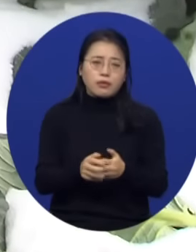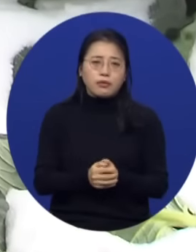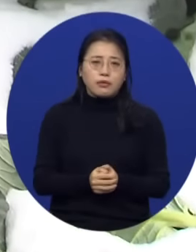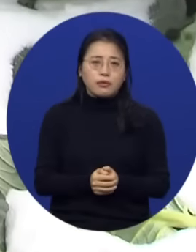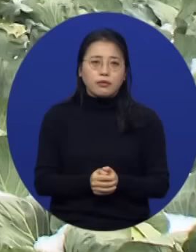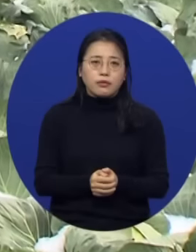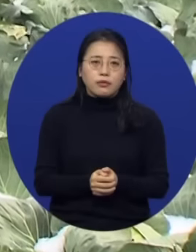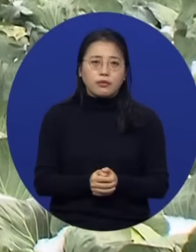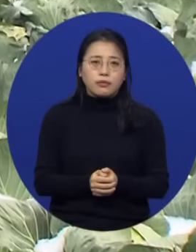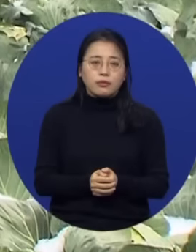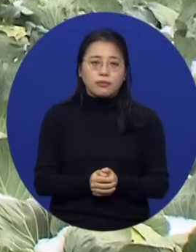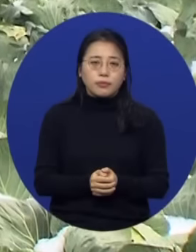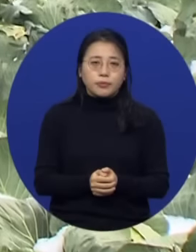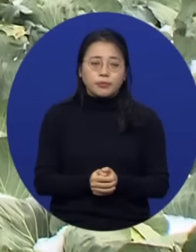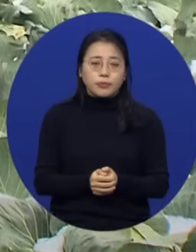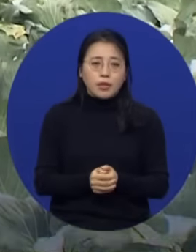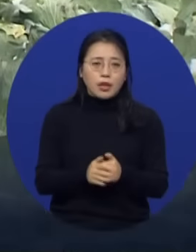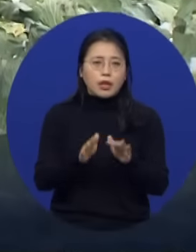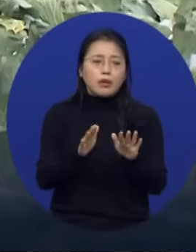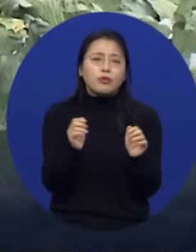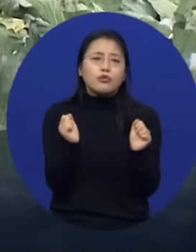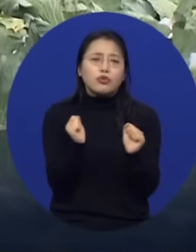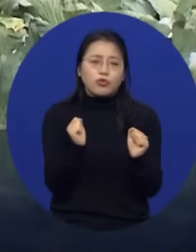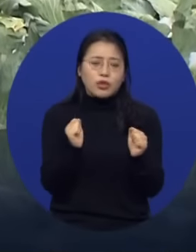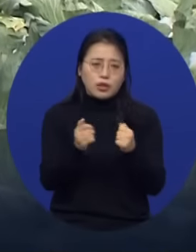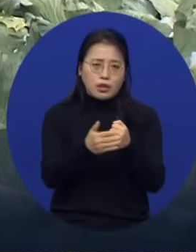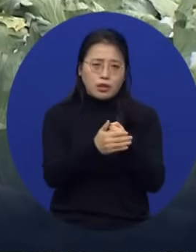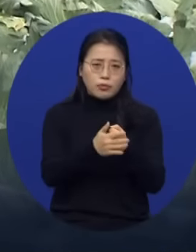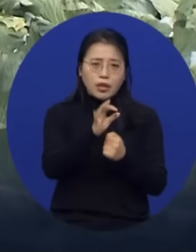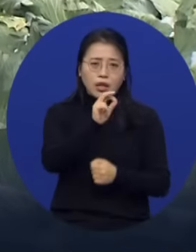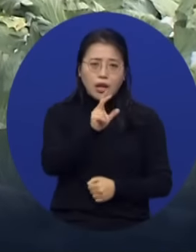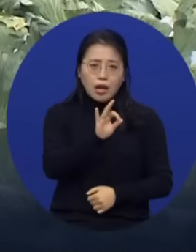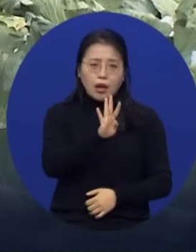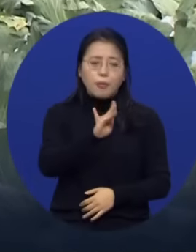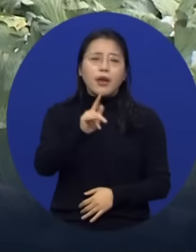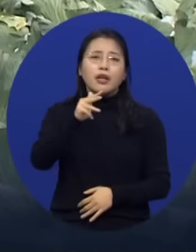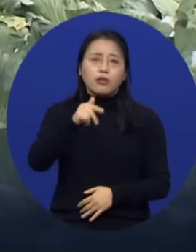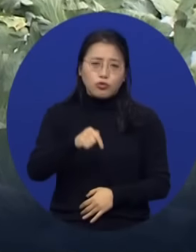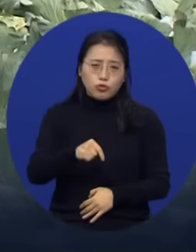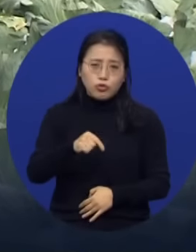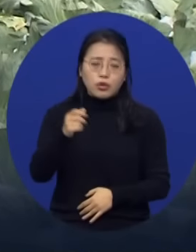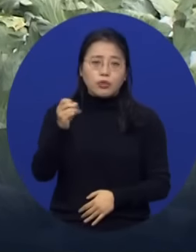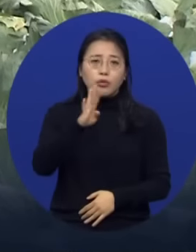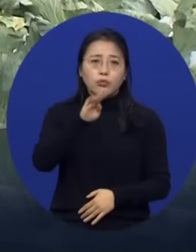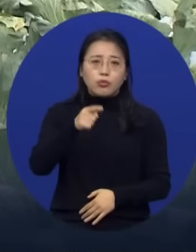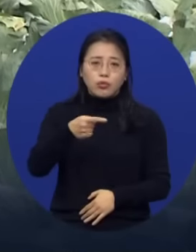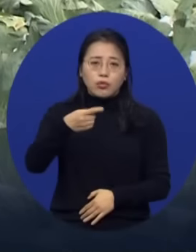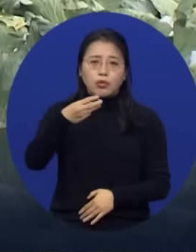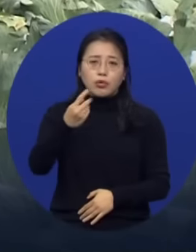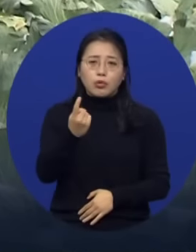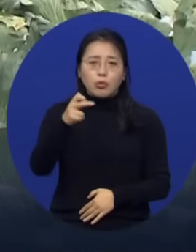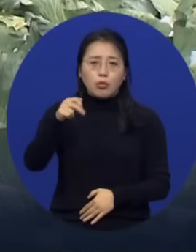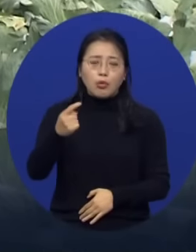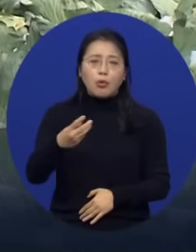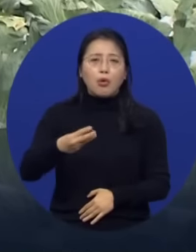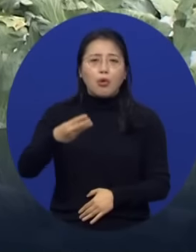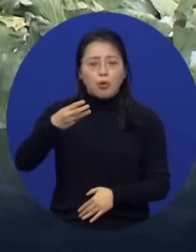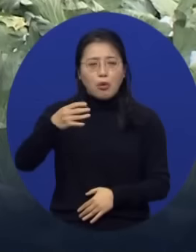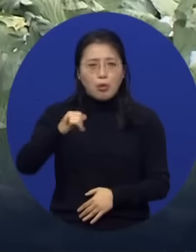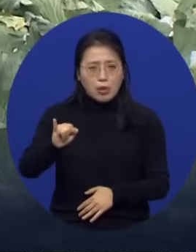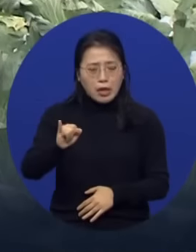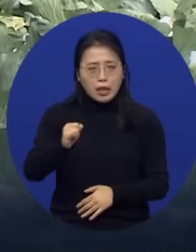있습니다. 이번 한파로 해서 양배추나 브로콜리가 습에 의해 통터짐이나